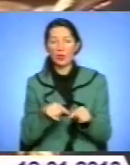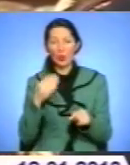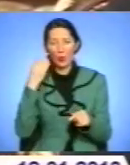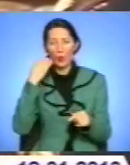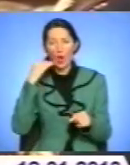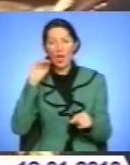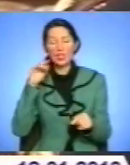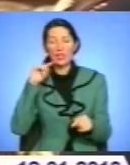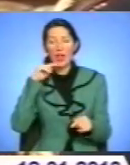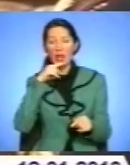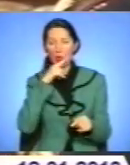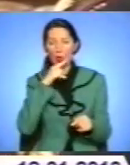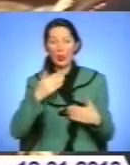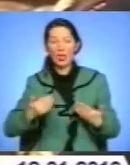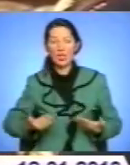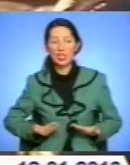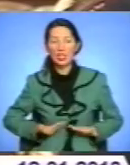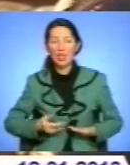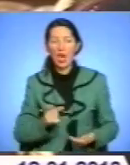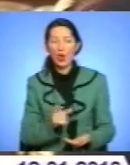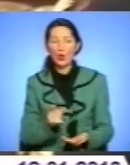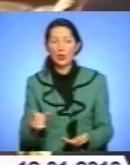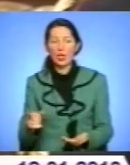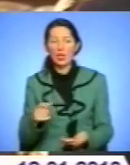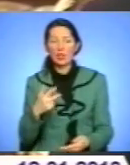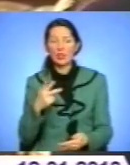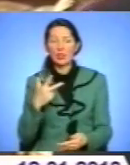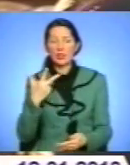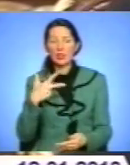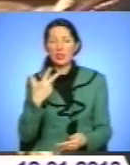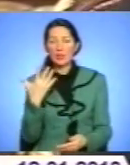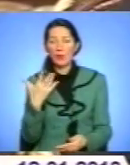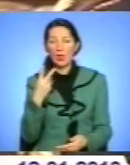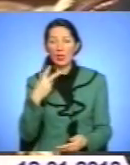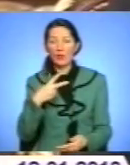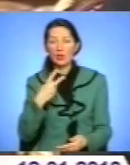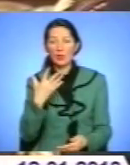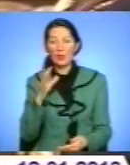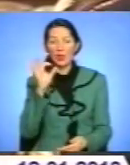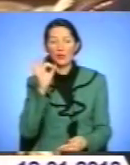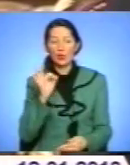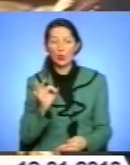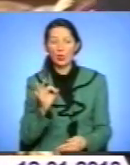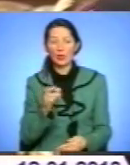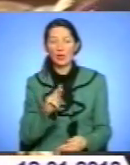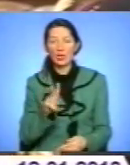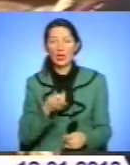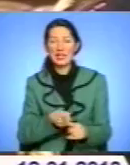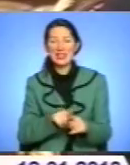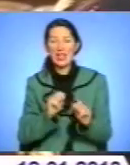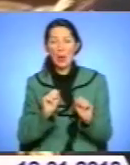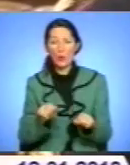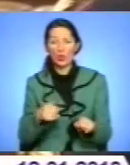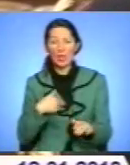покращення економіки, життя людей на 35-25%. Як це можна?